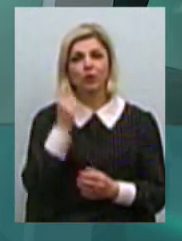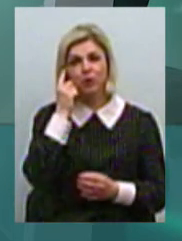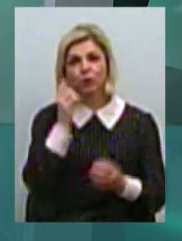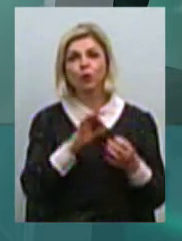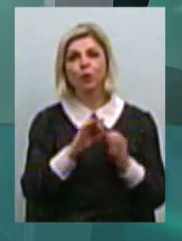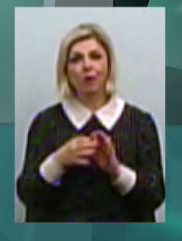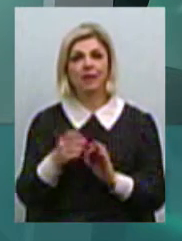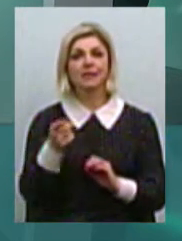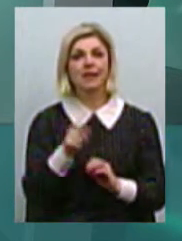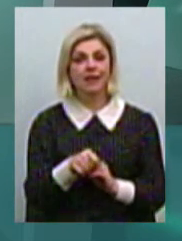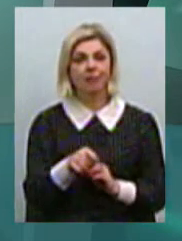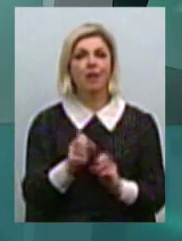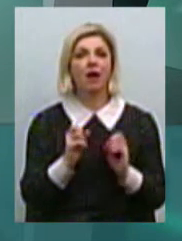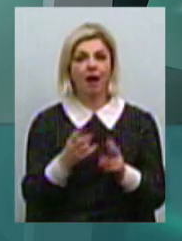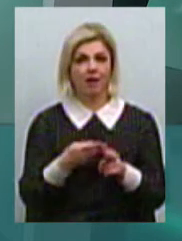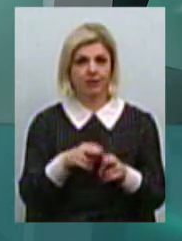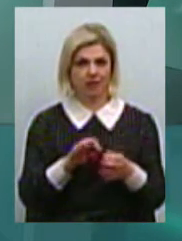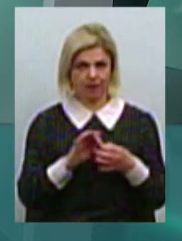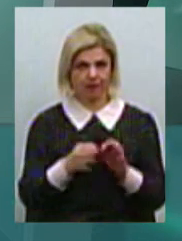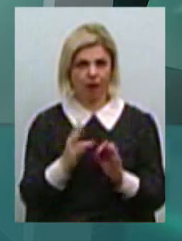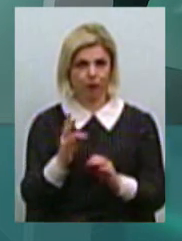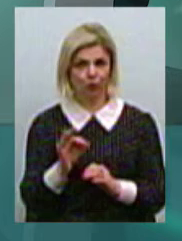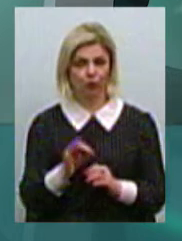задуматись над тим, наскільки це складно.